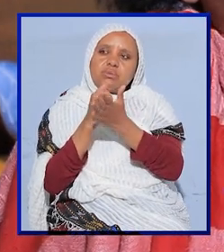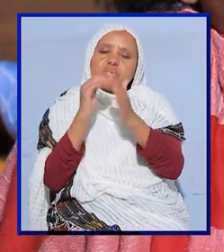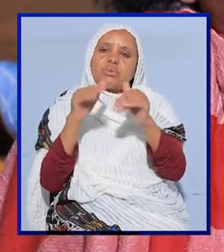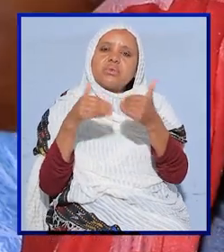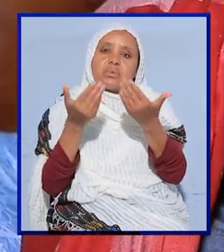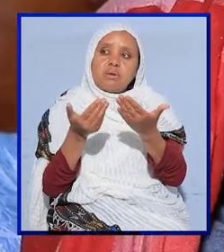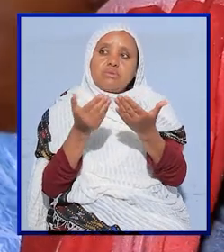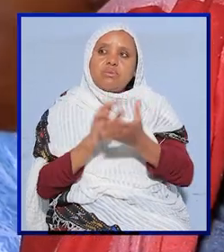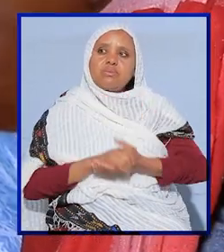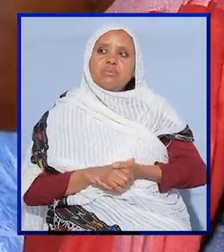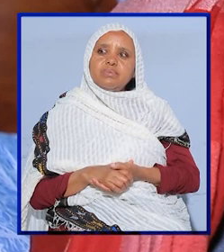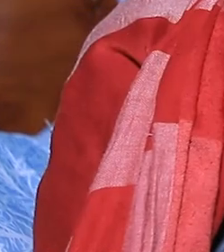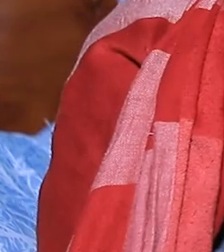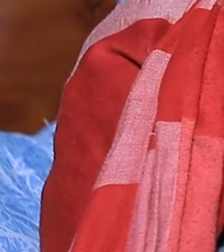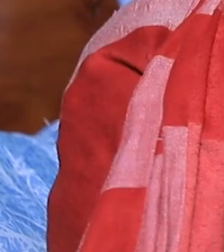ይስጣቸው።